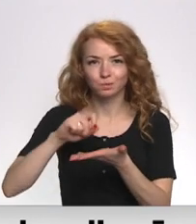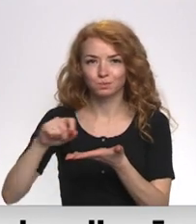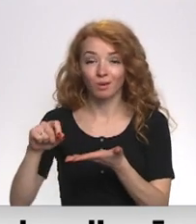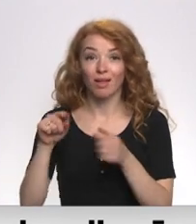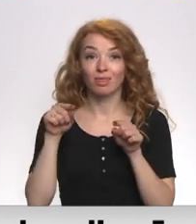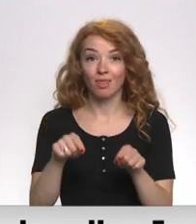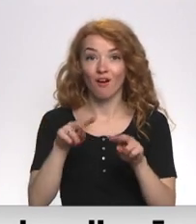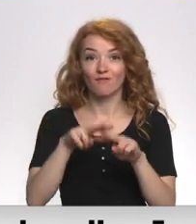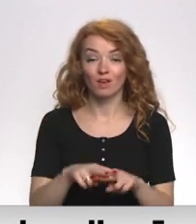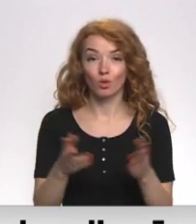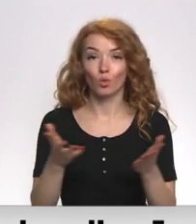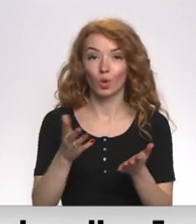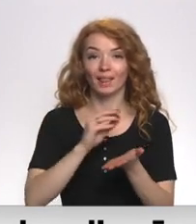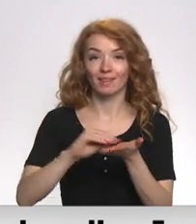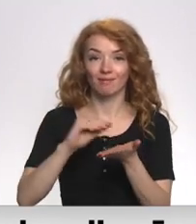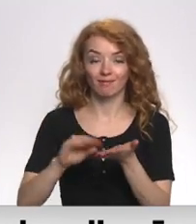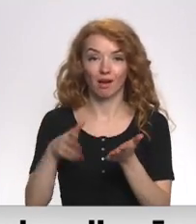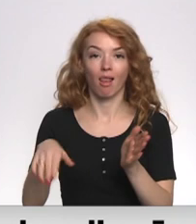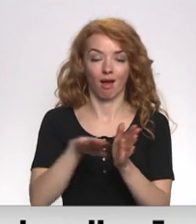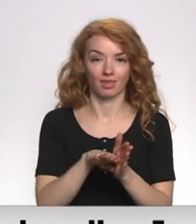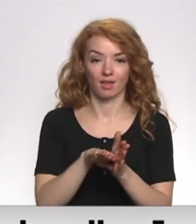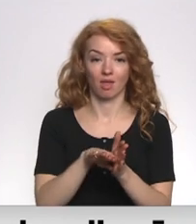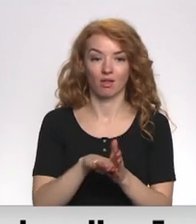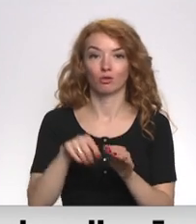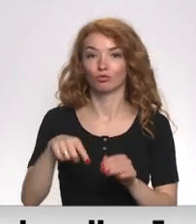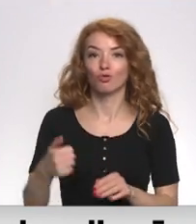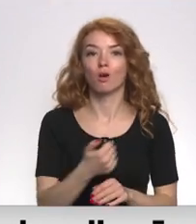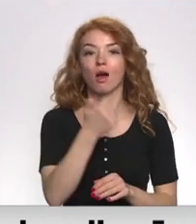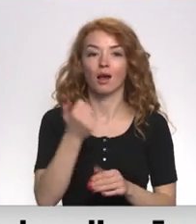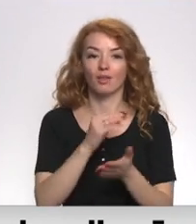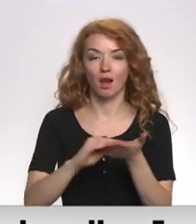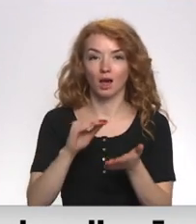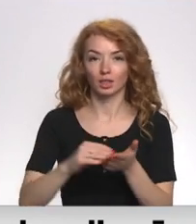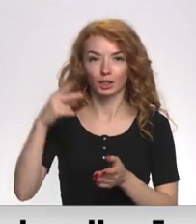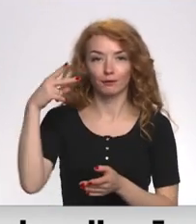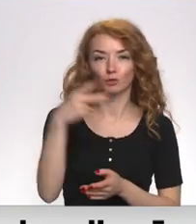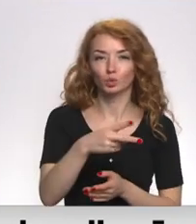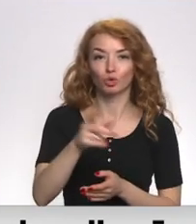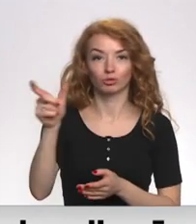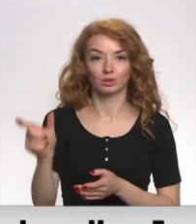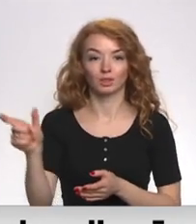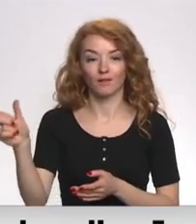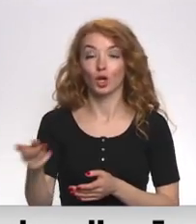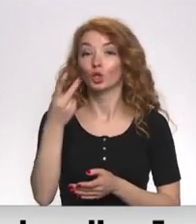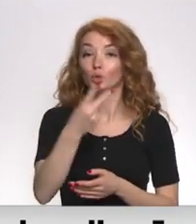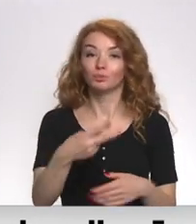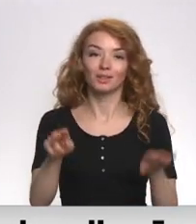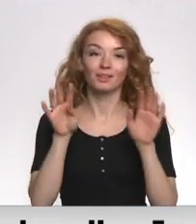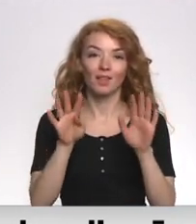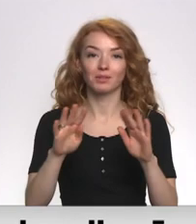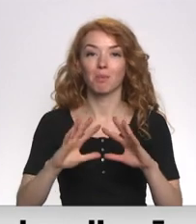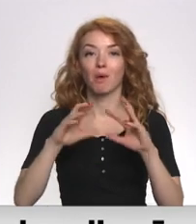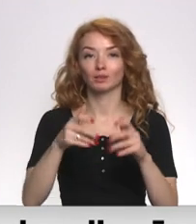no tām vietām, kur diktātu var rakstīt klātienē. Šogad diktātu raksta 2000 cilvēki 29